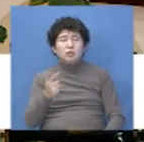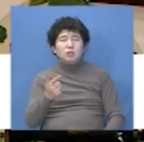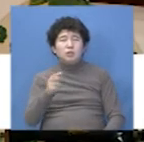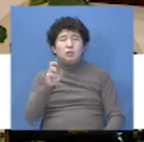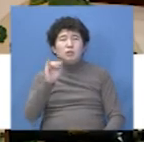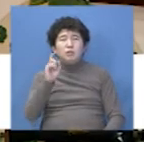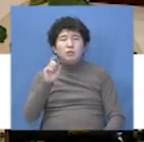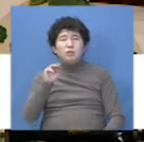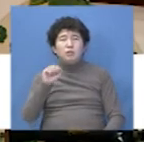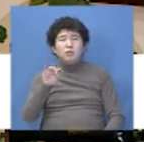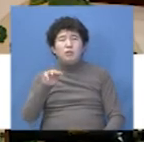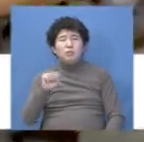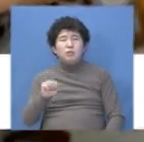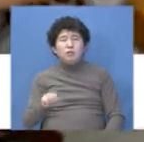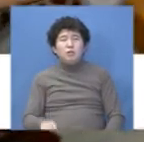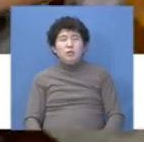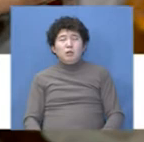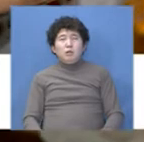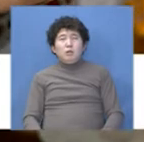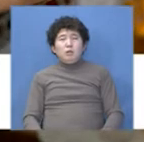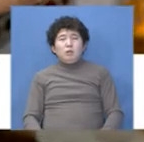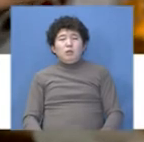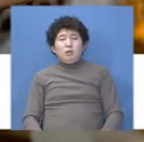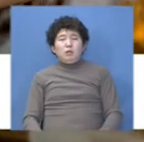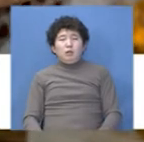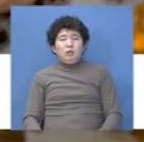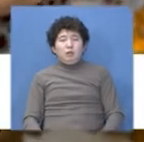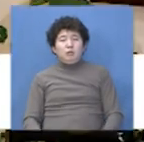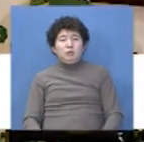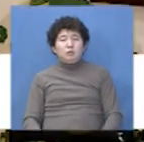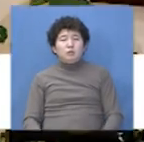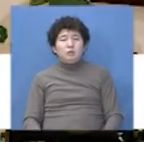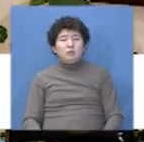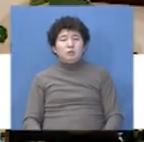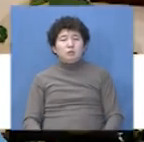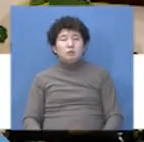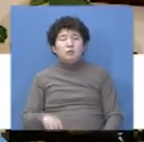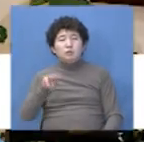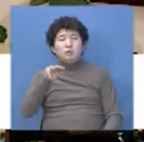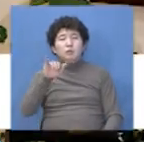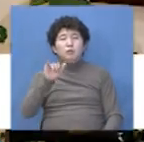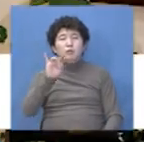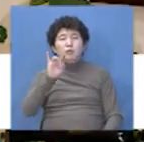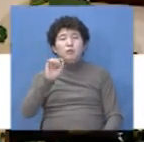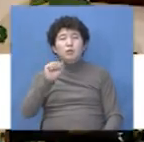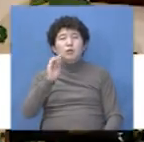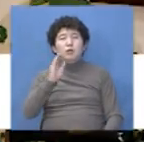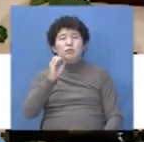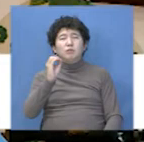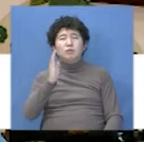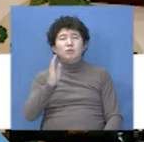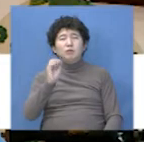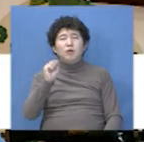затоплена. И в ссылку попал один из братьев Муравьев-апостол. Муравьев-апостол здесь у нас был.